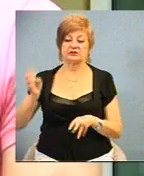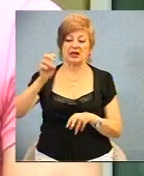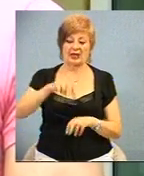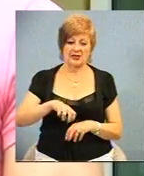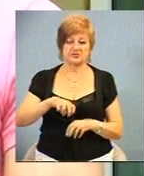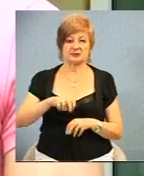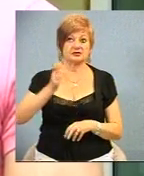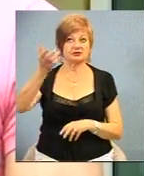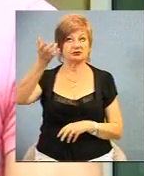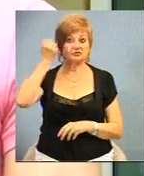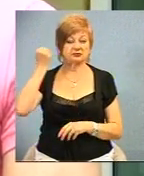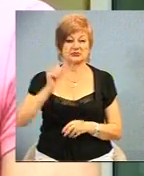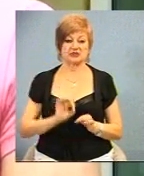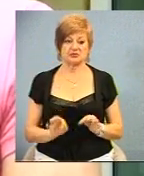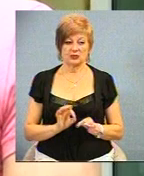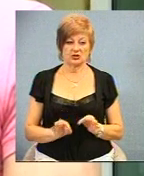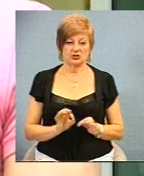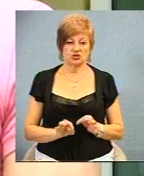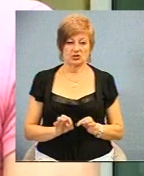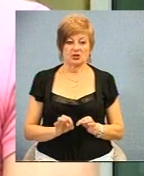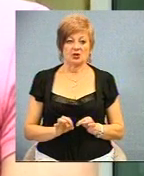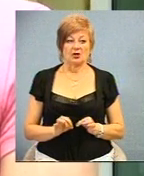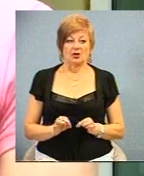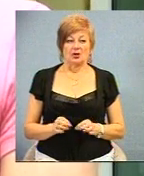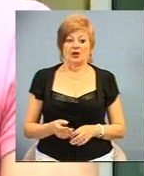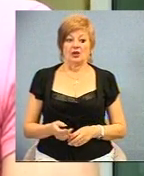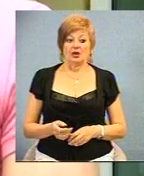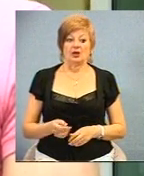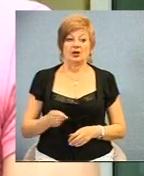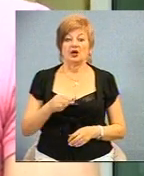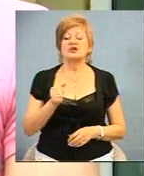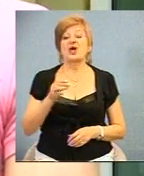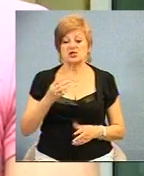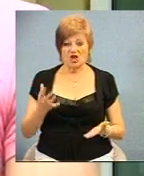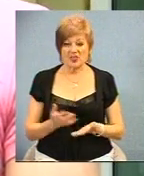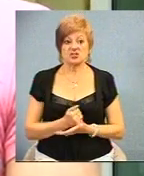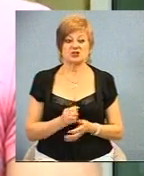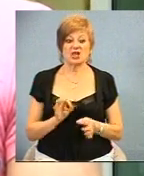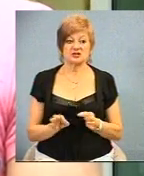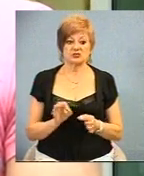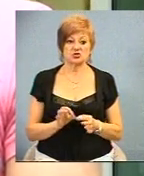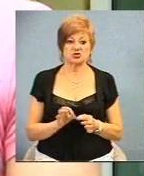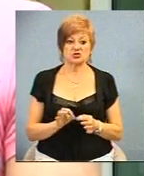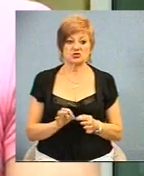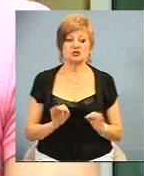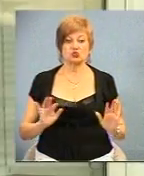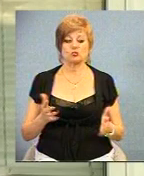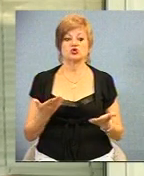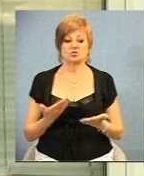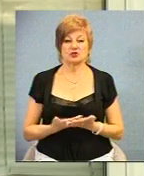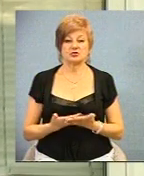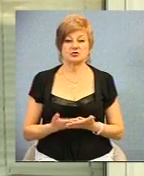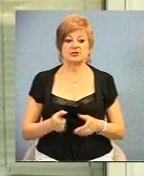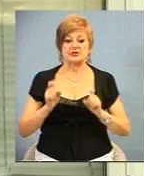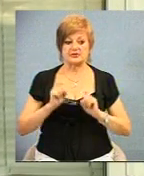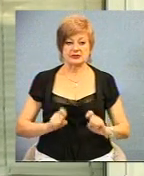залізла, в ці спички взяла. Ну, Даша знайшла їх. Ну, що случилось? Ми